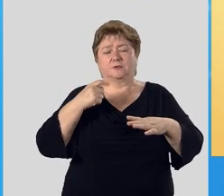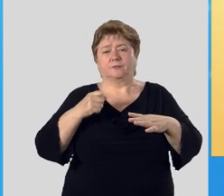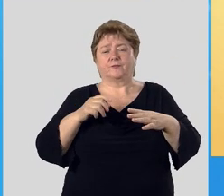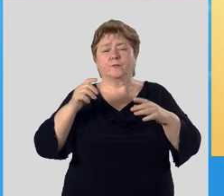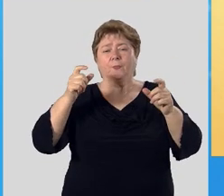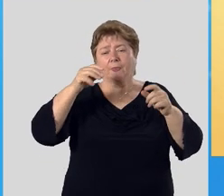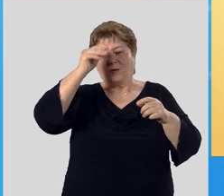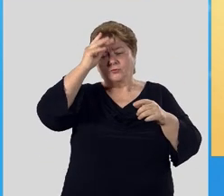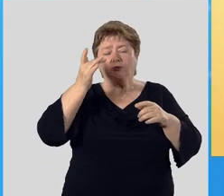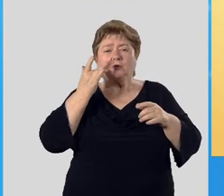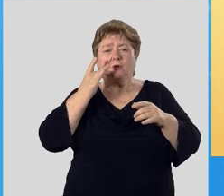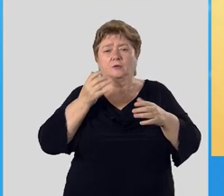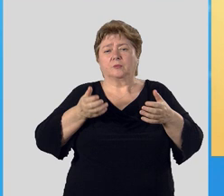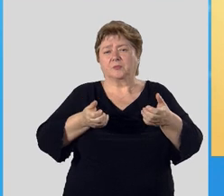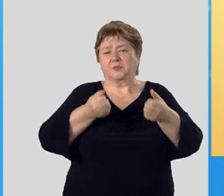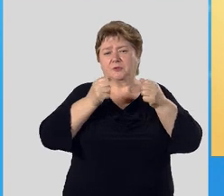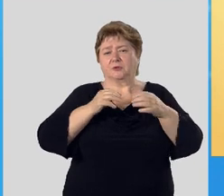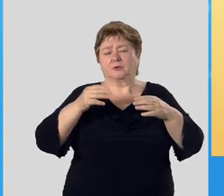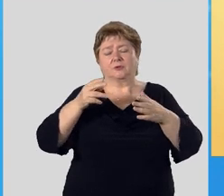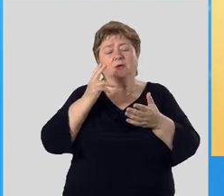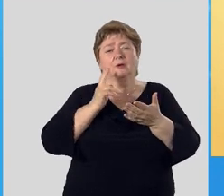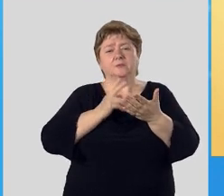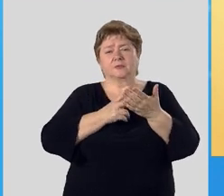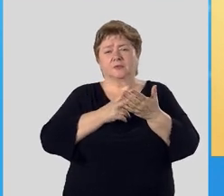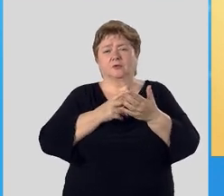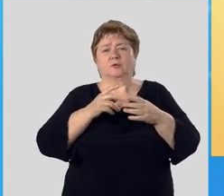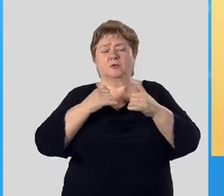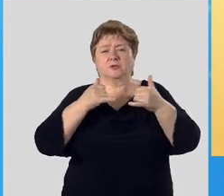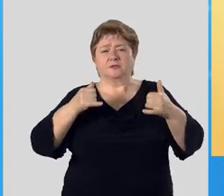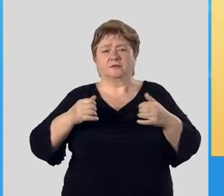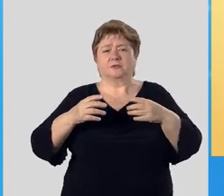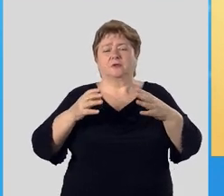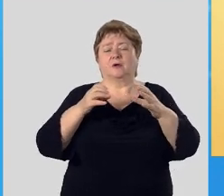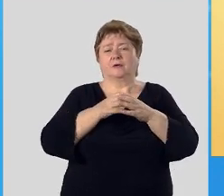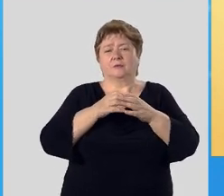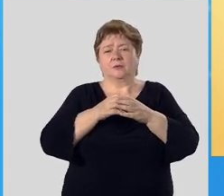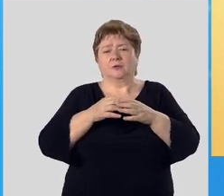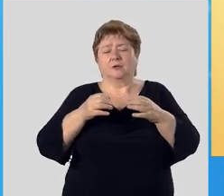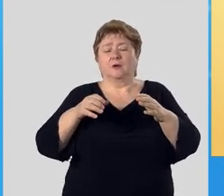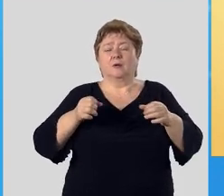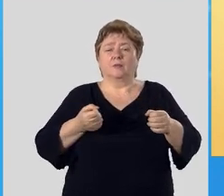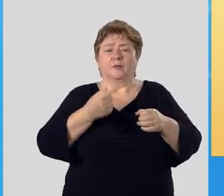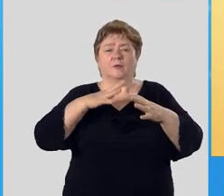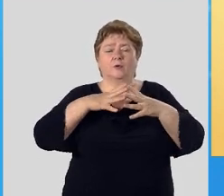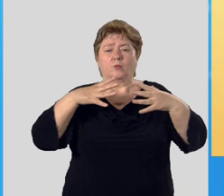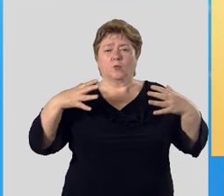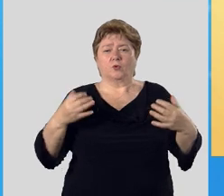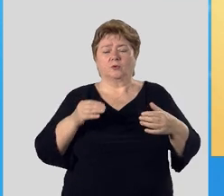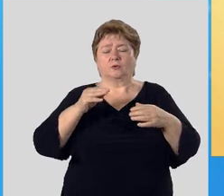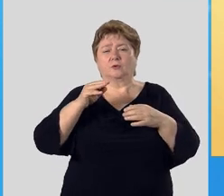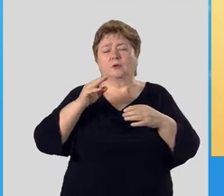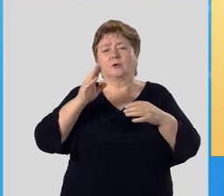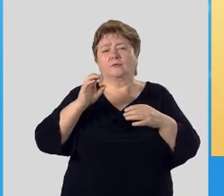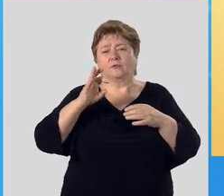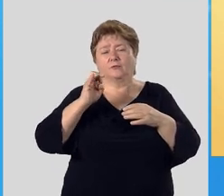ученых которые придерживались теории эволюционного развития вида становилось все больше жорж луи